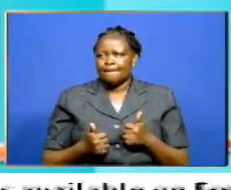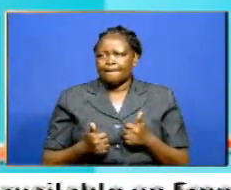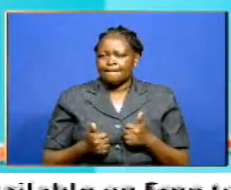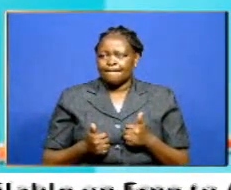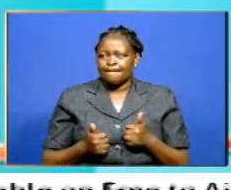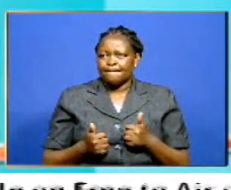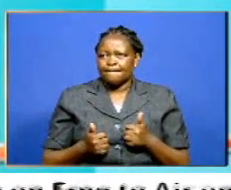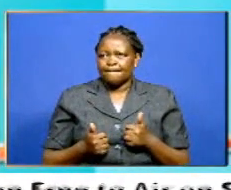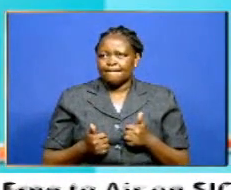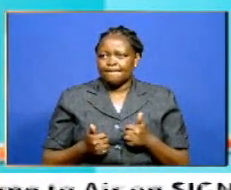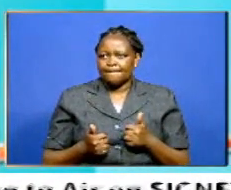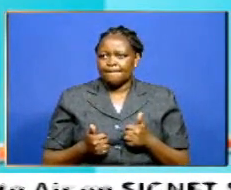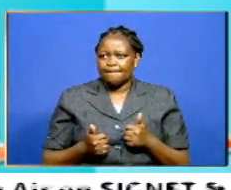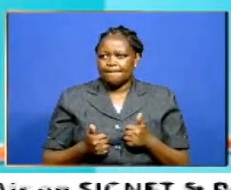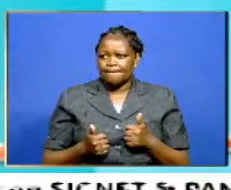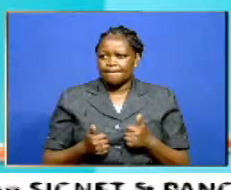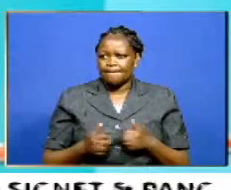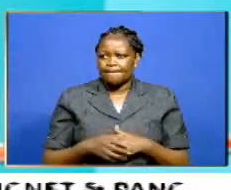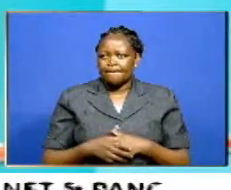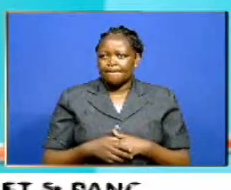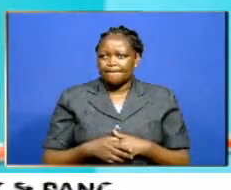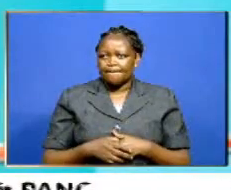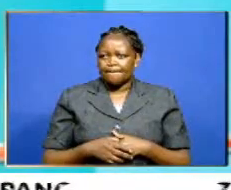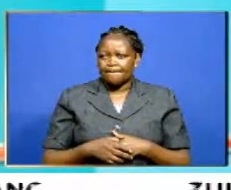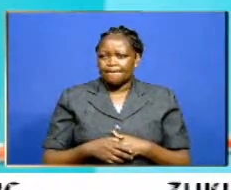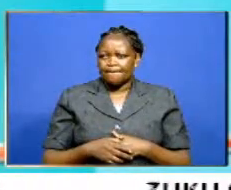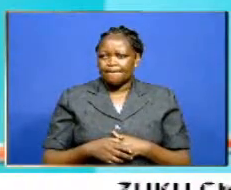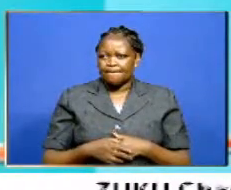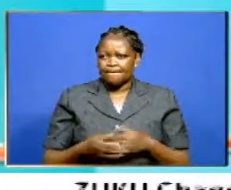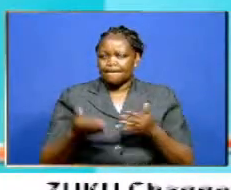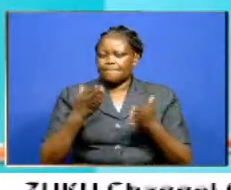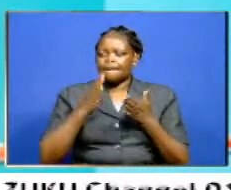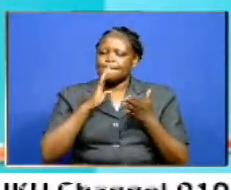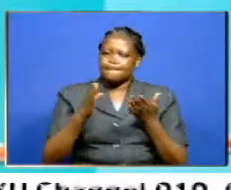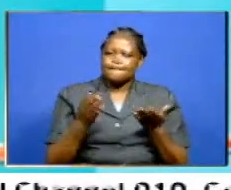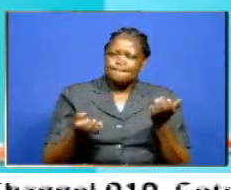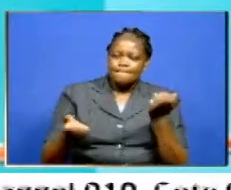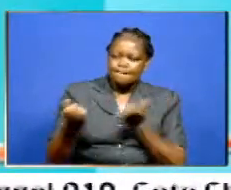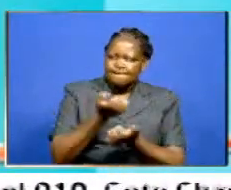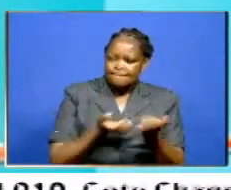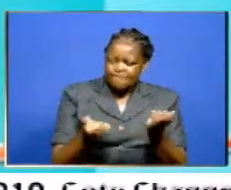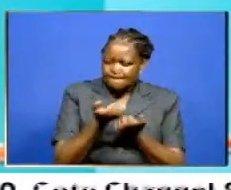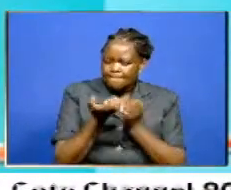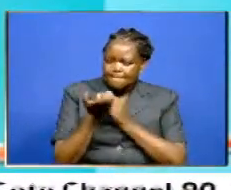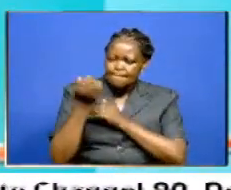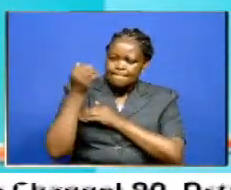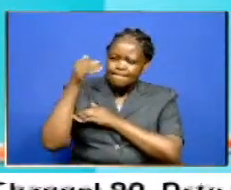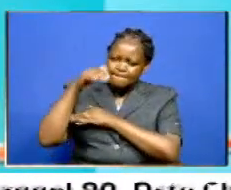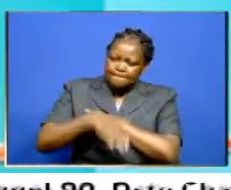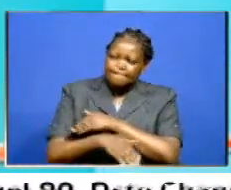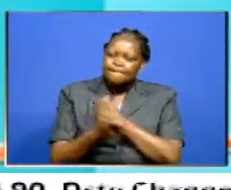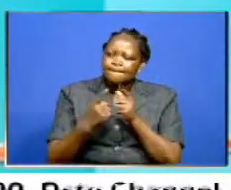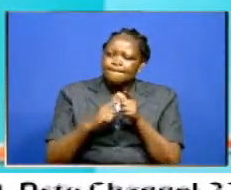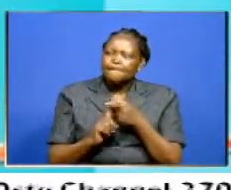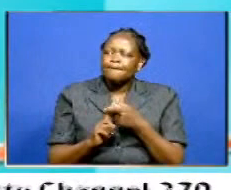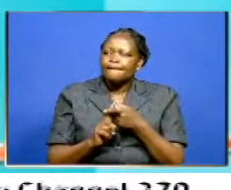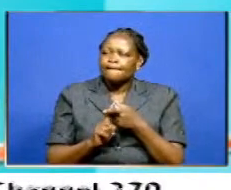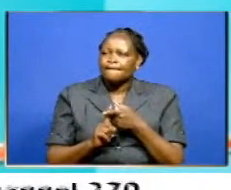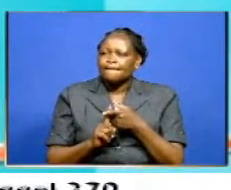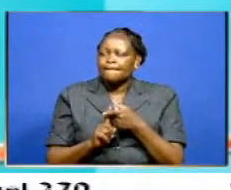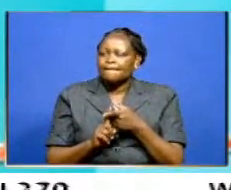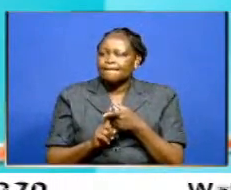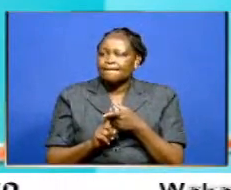swala zima la perhaps uchumi kuzorota kidogo, alafu unapata